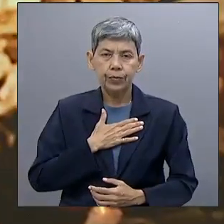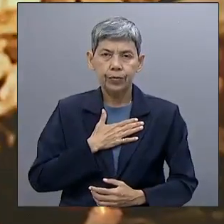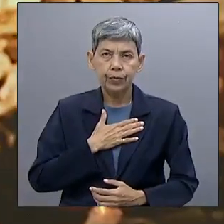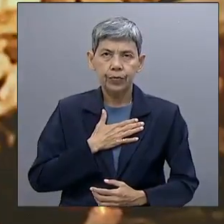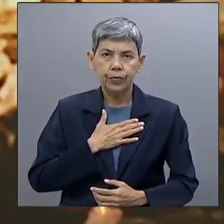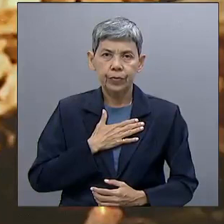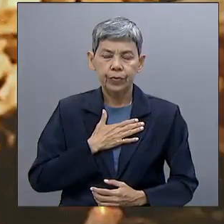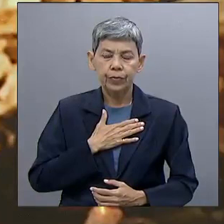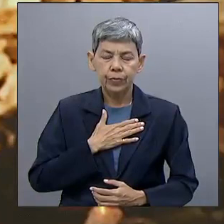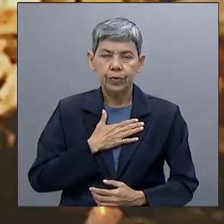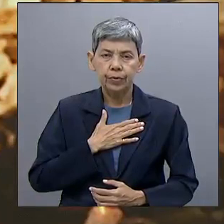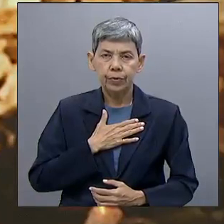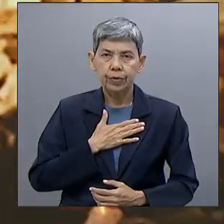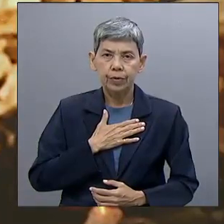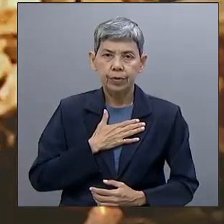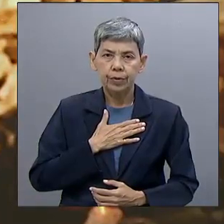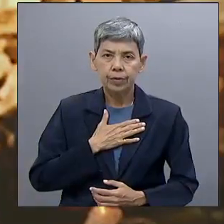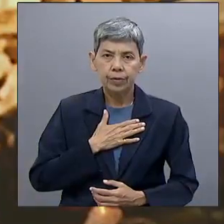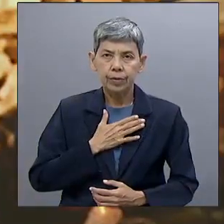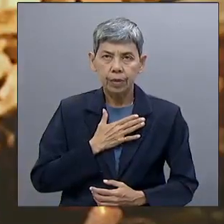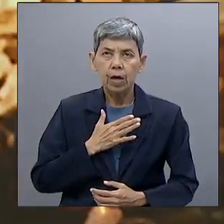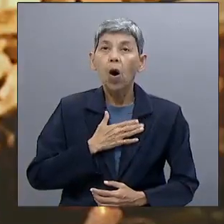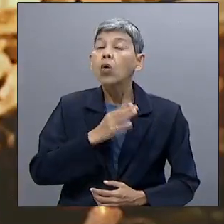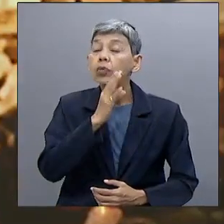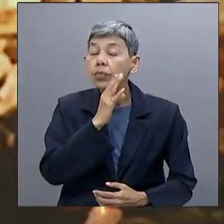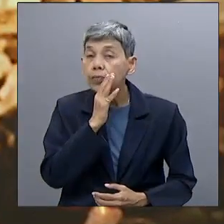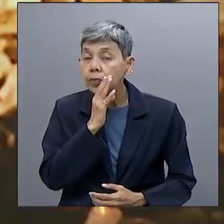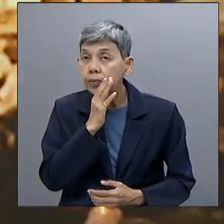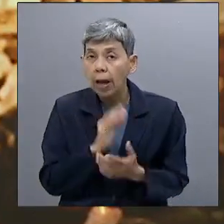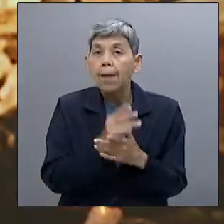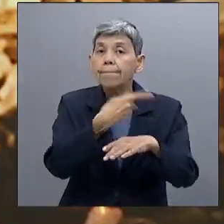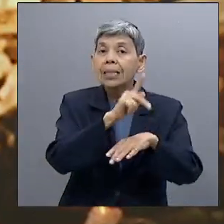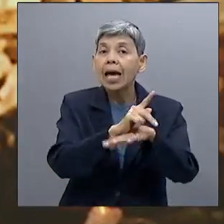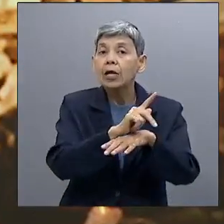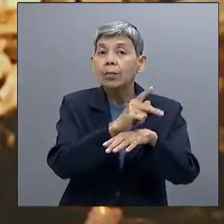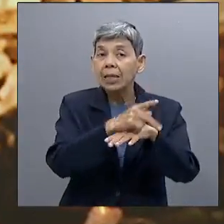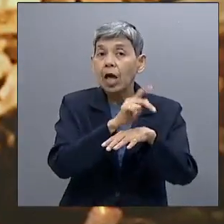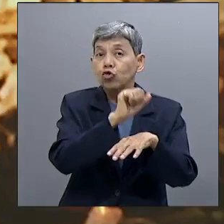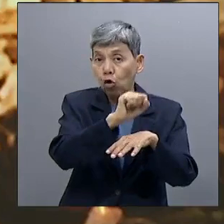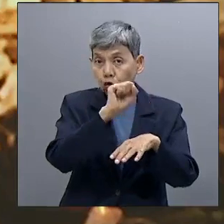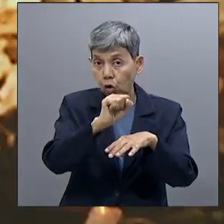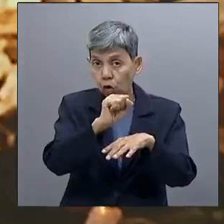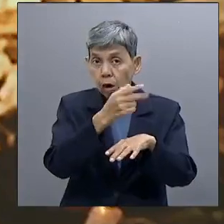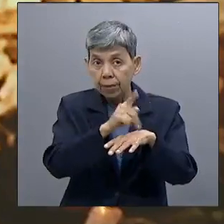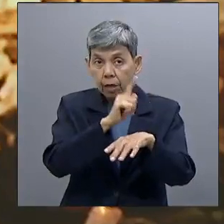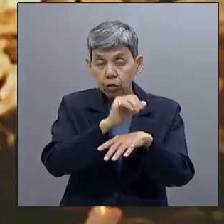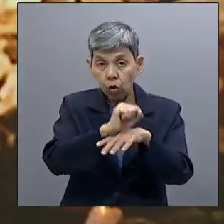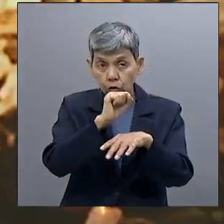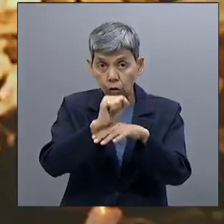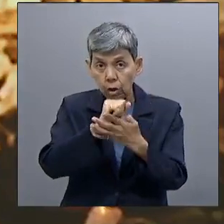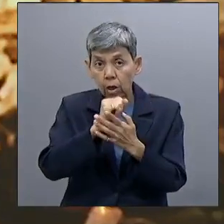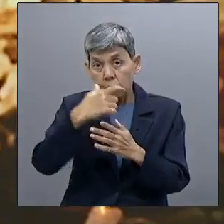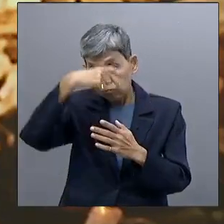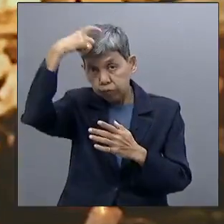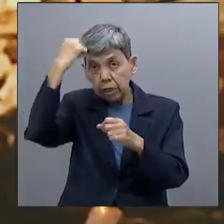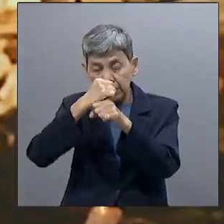เราไม่เราโดยคือถ้าท่านประธานวันโนซึ่งเป็นฝ่ายนิติบัญญัติเนา ะ เขา